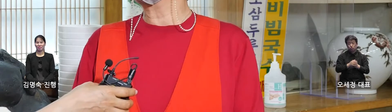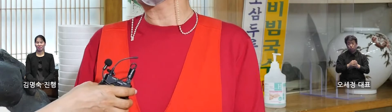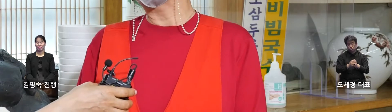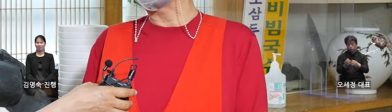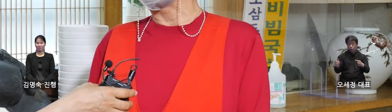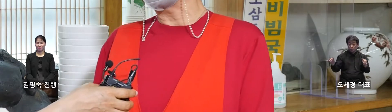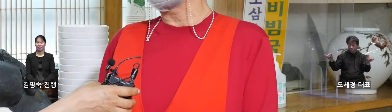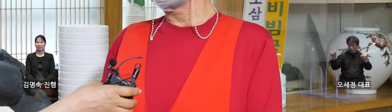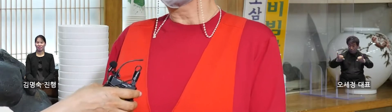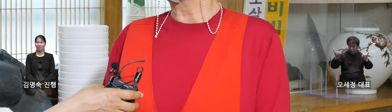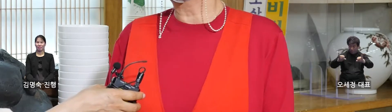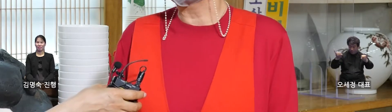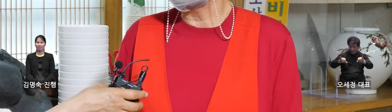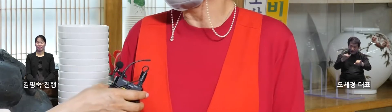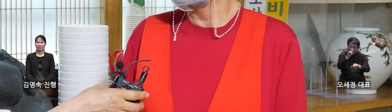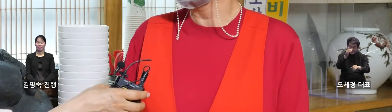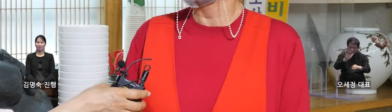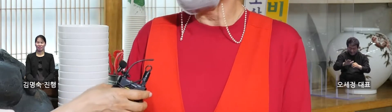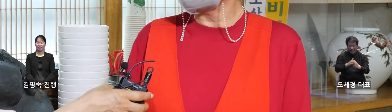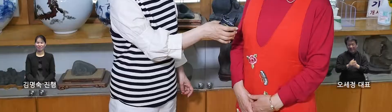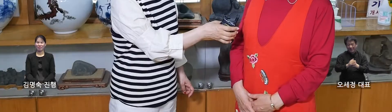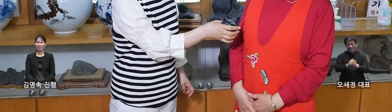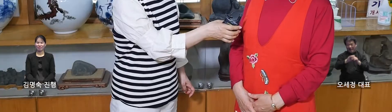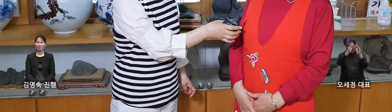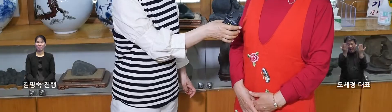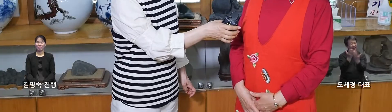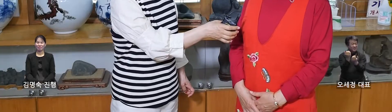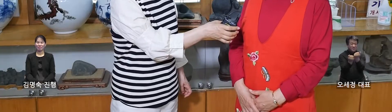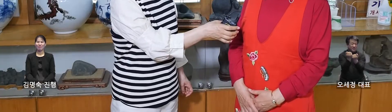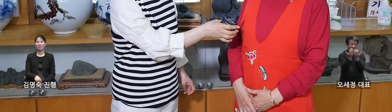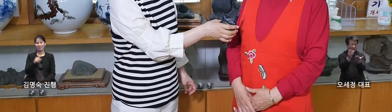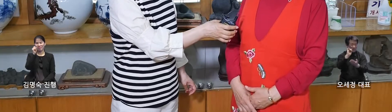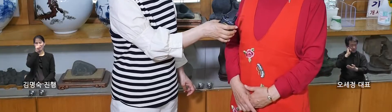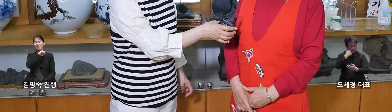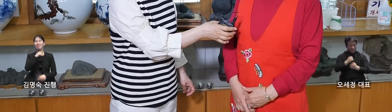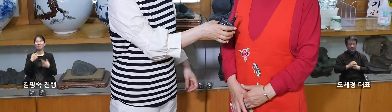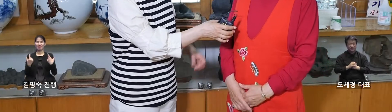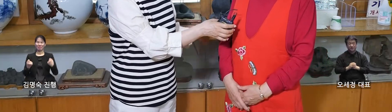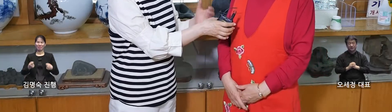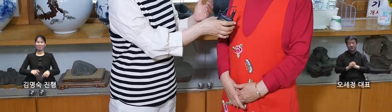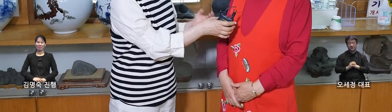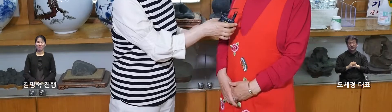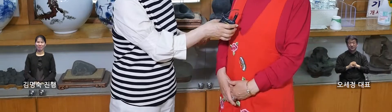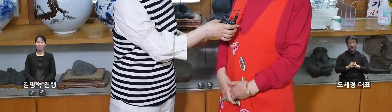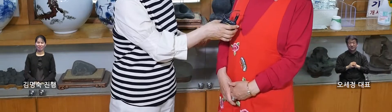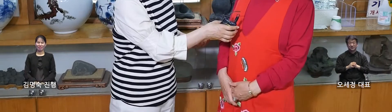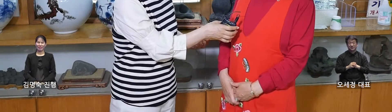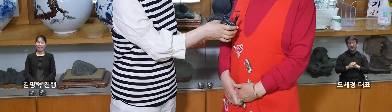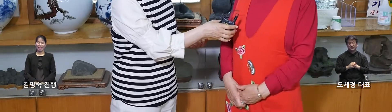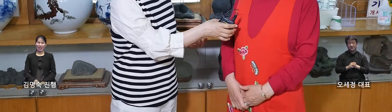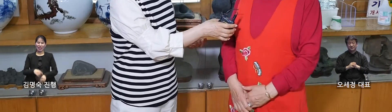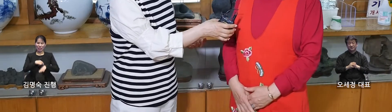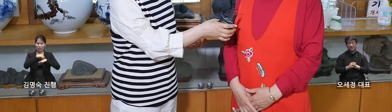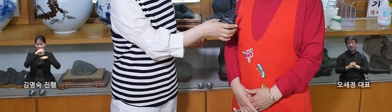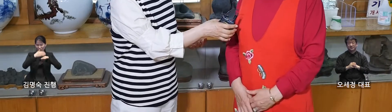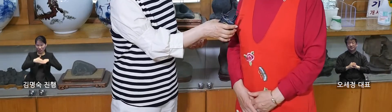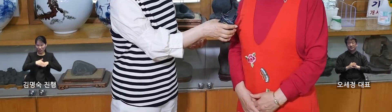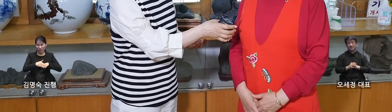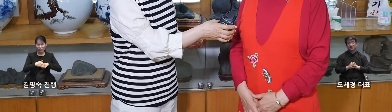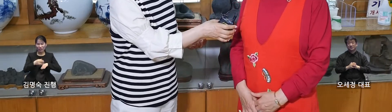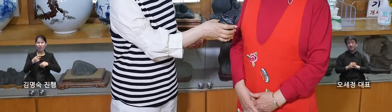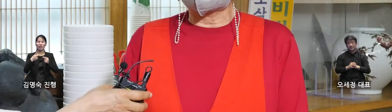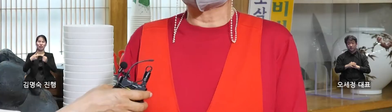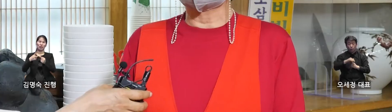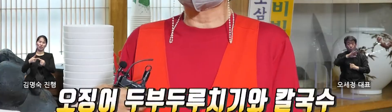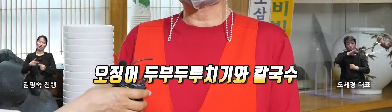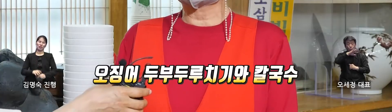이제 소스가 있는데 네. 거기까지는 말씀드릴 수가 없고. 자, 그럼 수육하고 네. 네. 또 뭐